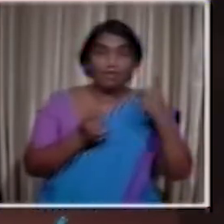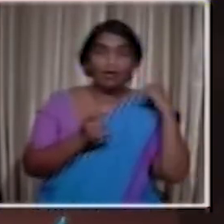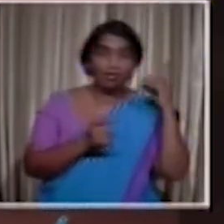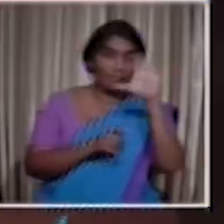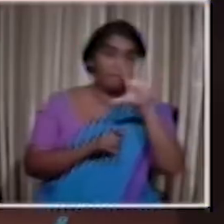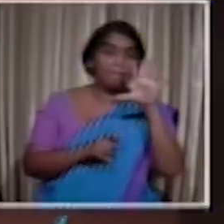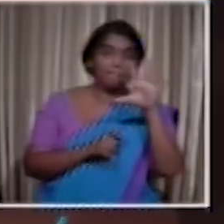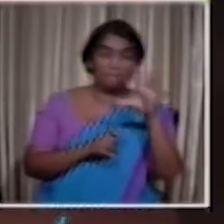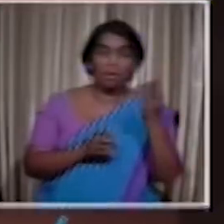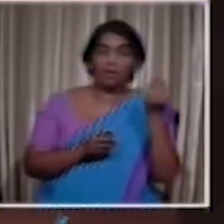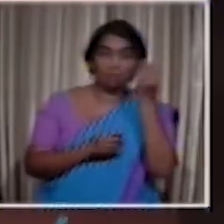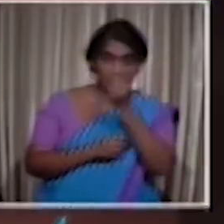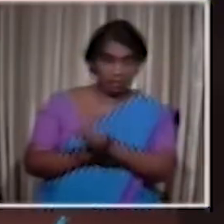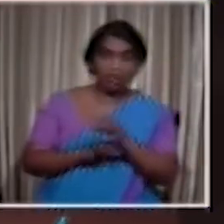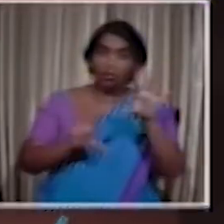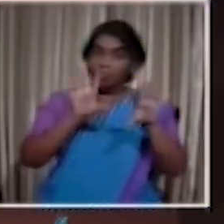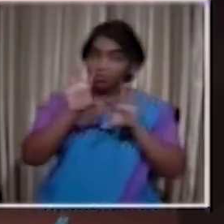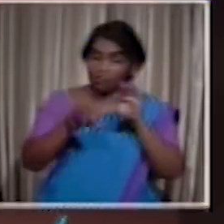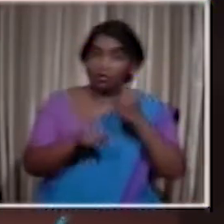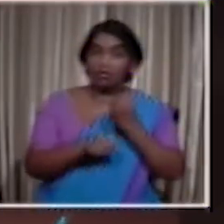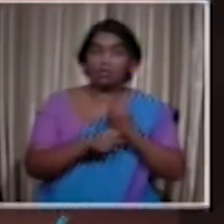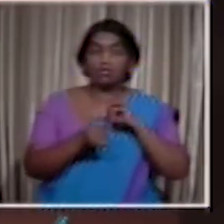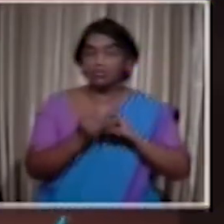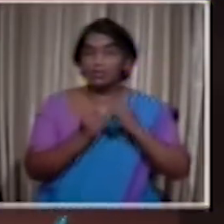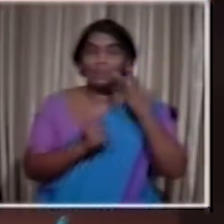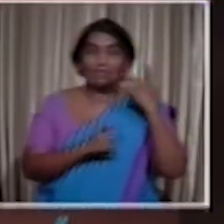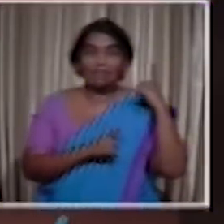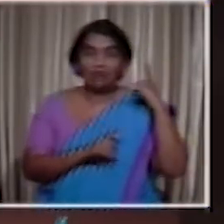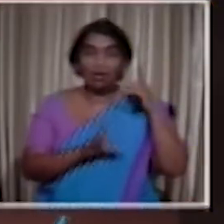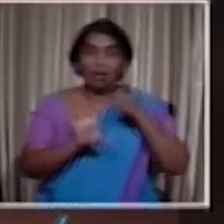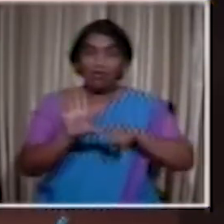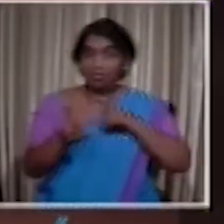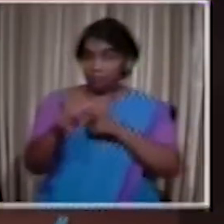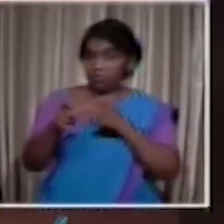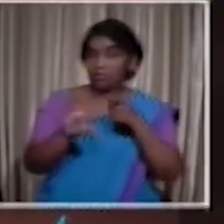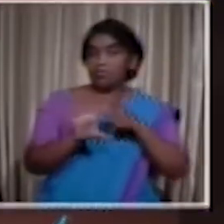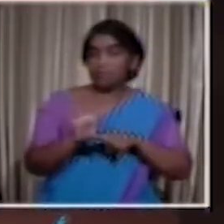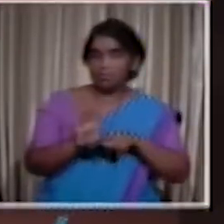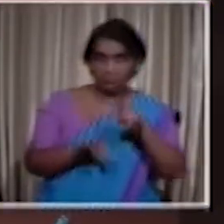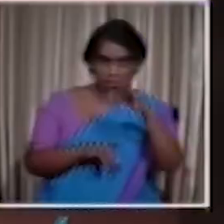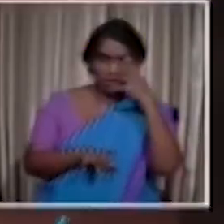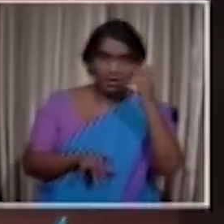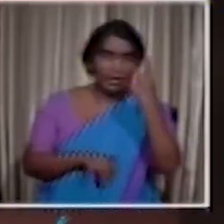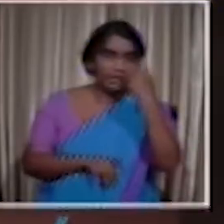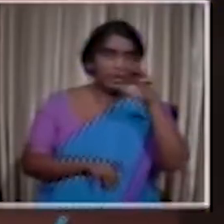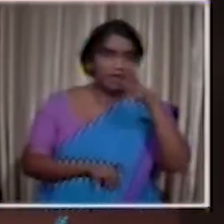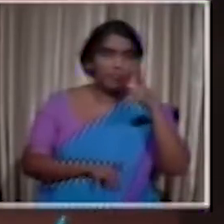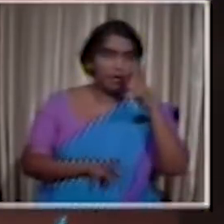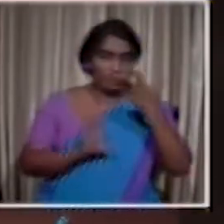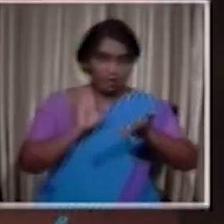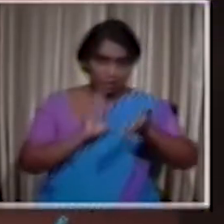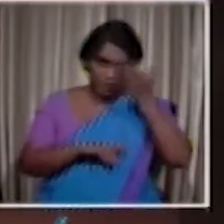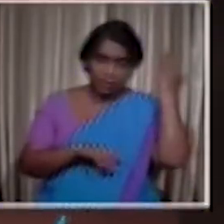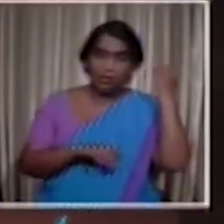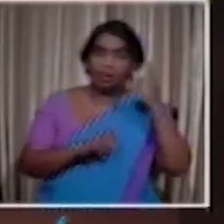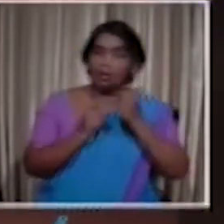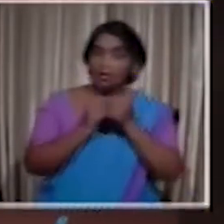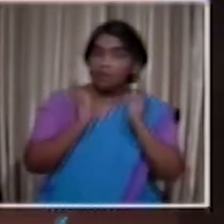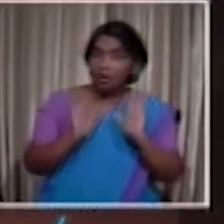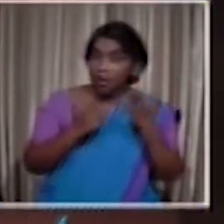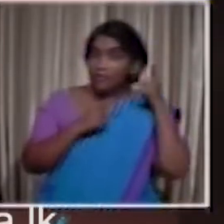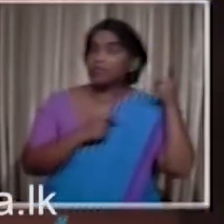ලබා දෙන්න එකඟ වුණා. ඔවුන්ව තෝරා ගන්න ග්‍රාම ආරක්ෂක නිලධාරීන් අවි පුහුණුව සහිතව ඔබතුමාට මතක 1000 සසුකන ගණනේ ආරම්භයතර